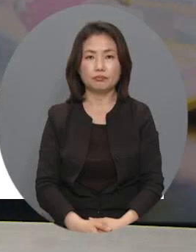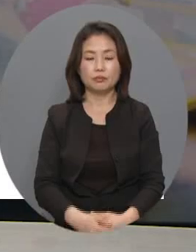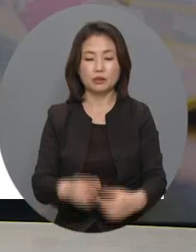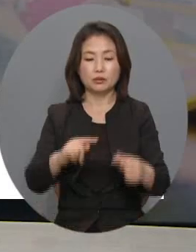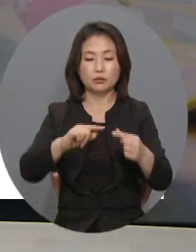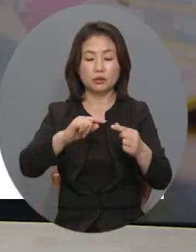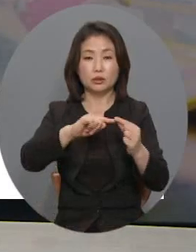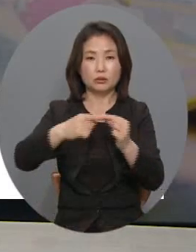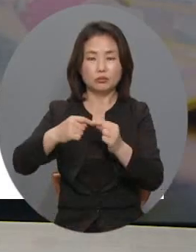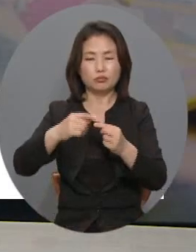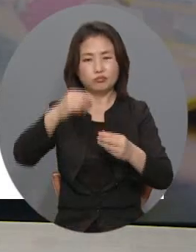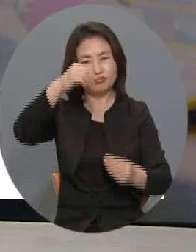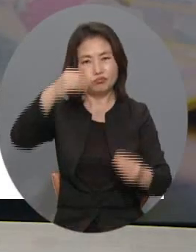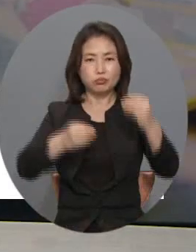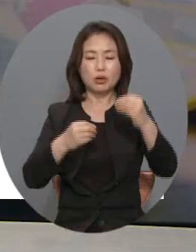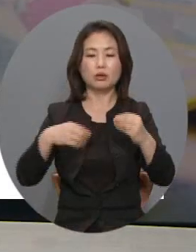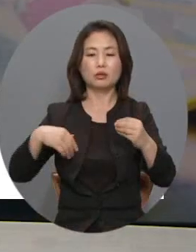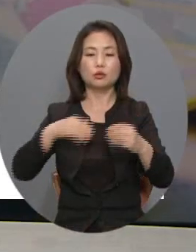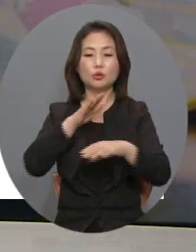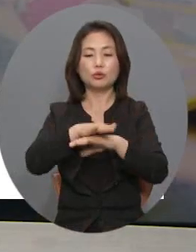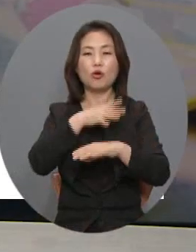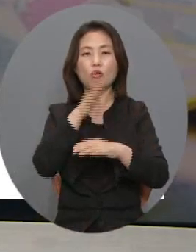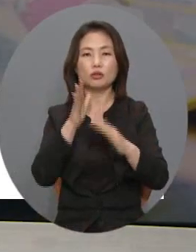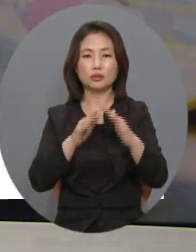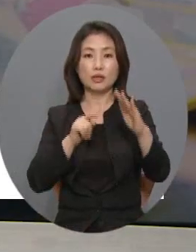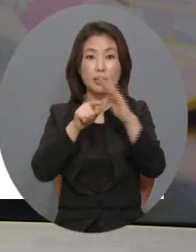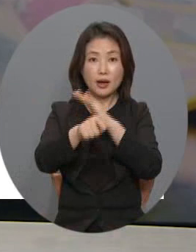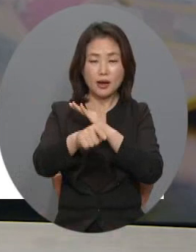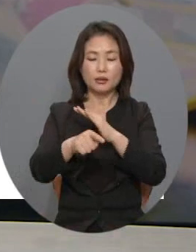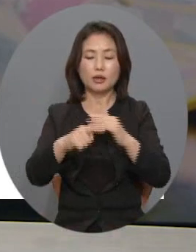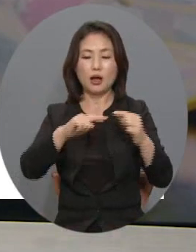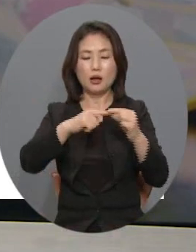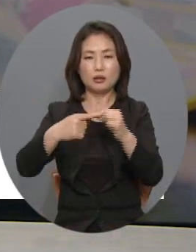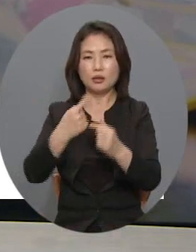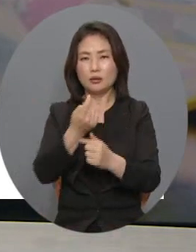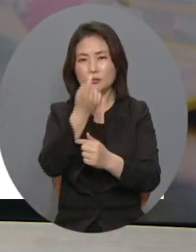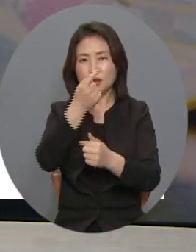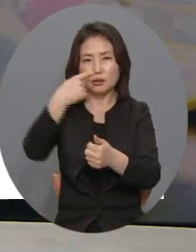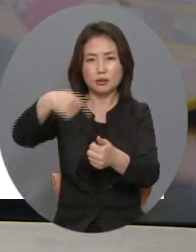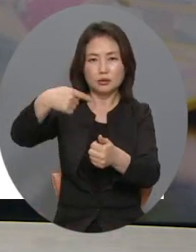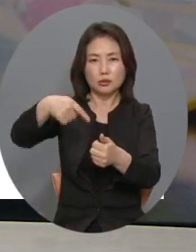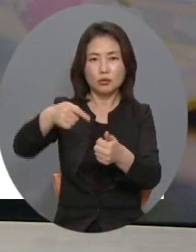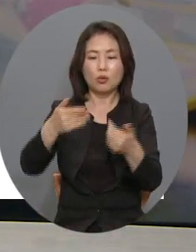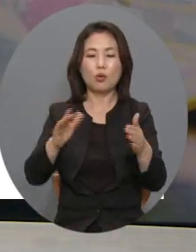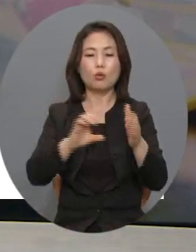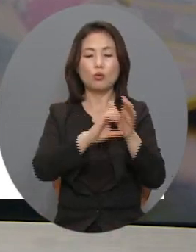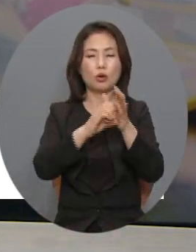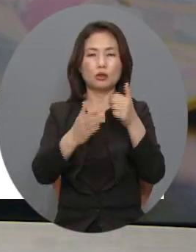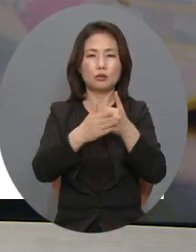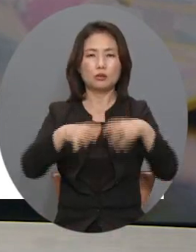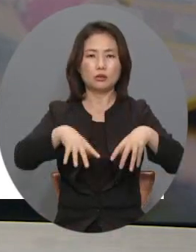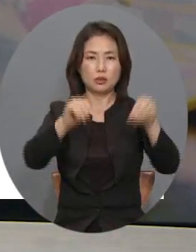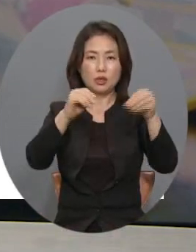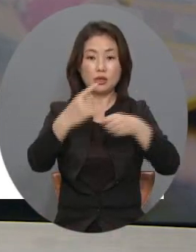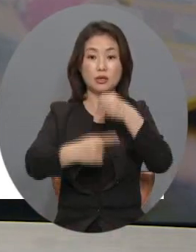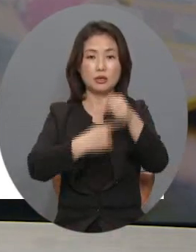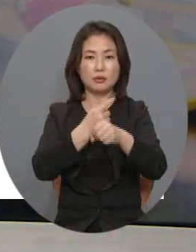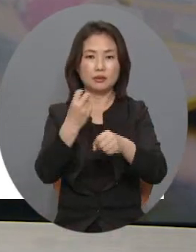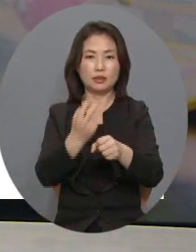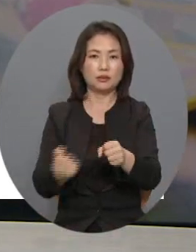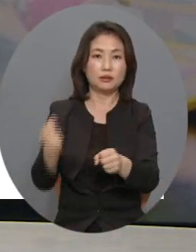글을 모르는 농촌 어르신에게 찾아가서 한글을 가르치는 한글 배달 교실이 코로나19로 중단됐다가 1년